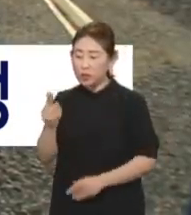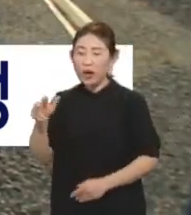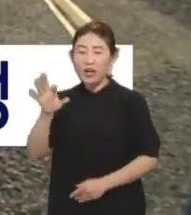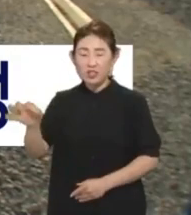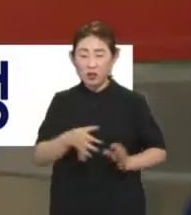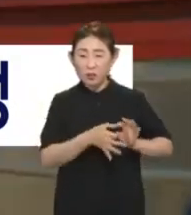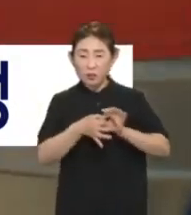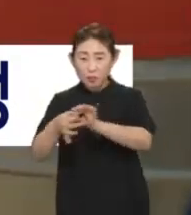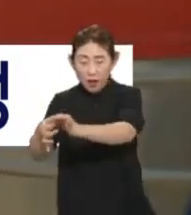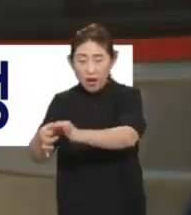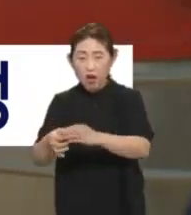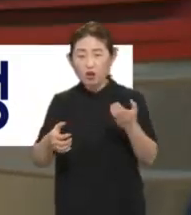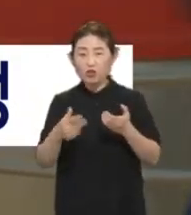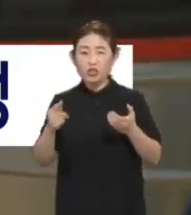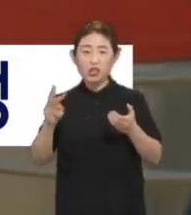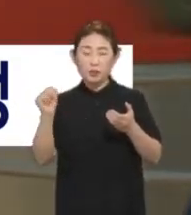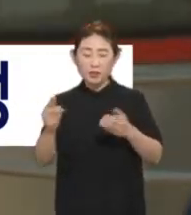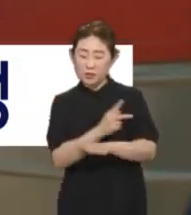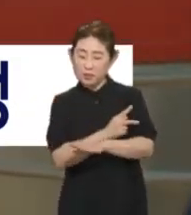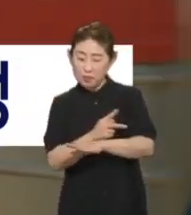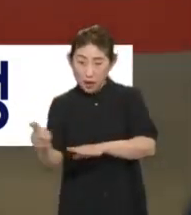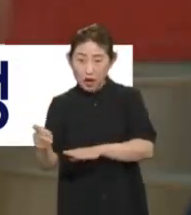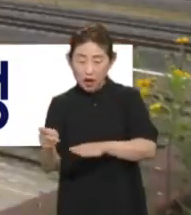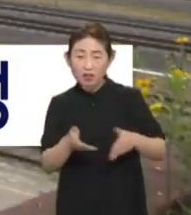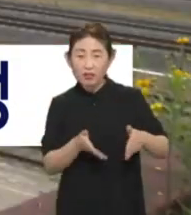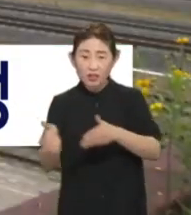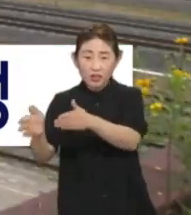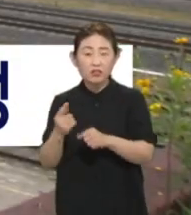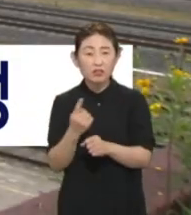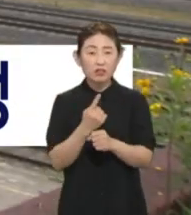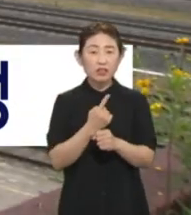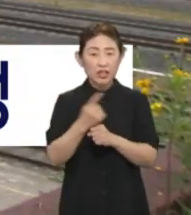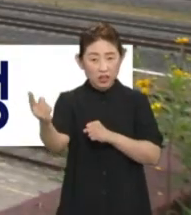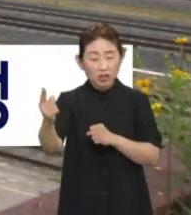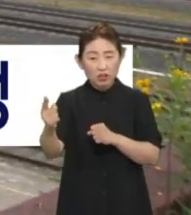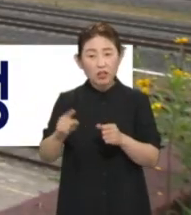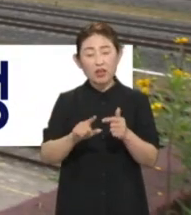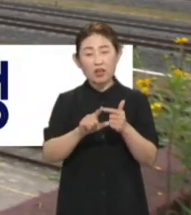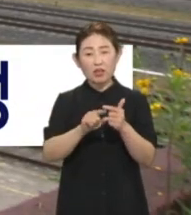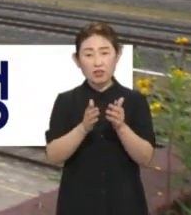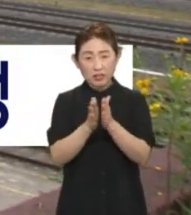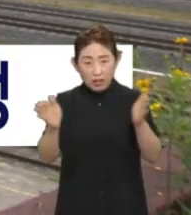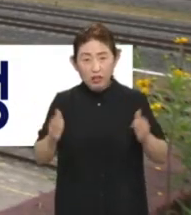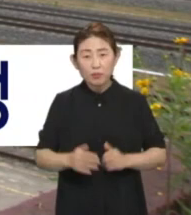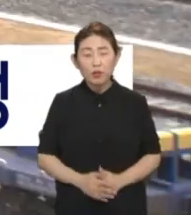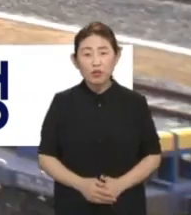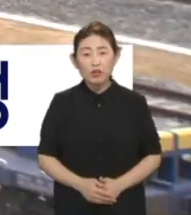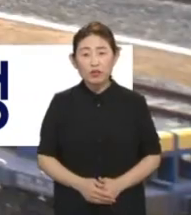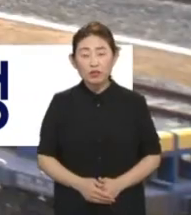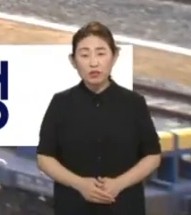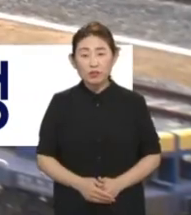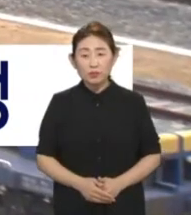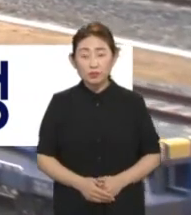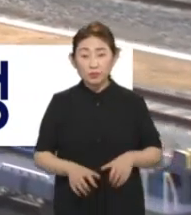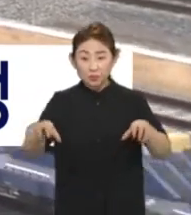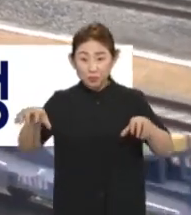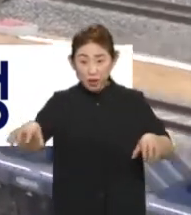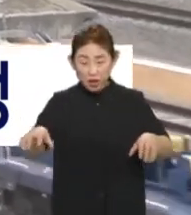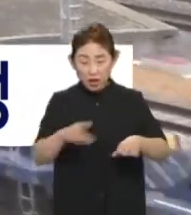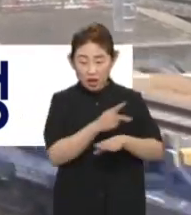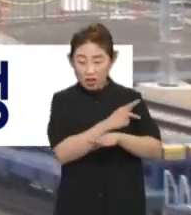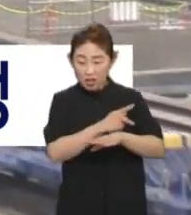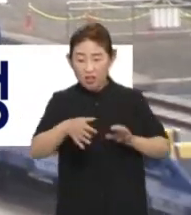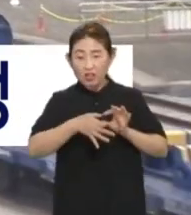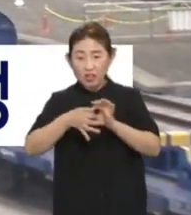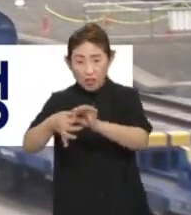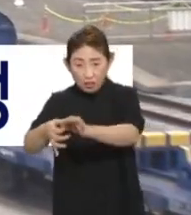총 연장 90km의 고속철 노선으로 내년 하반기 개통 예정이며 충남도는 서해선과 경부고속철을